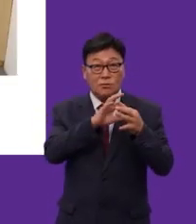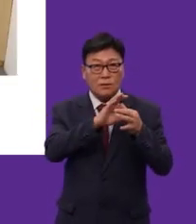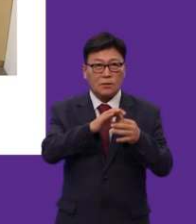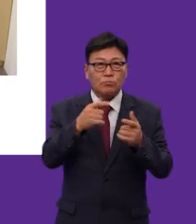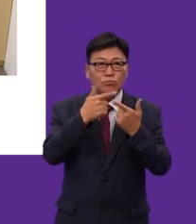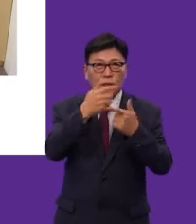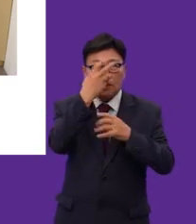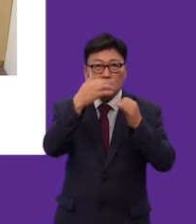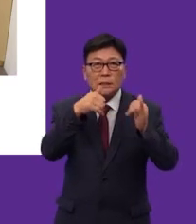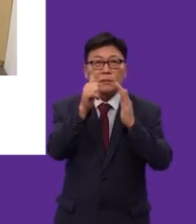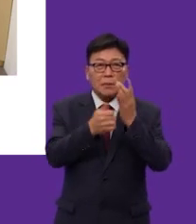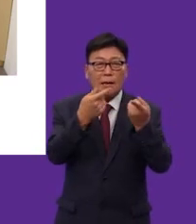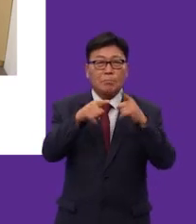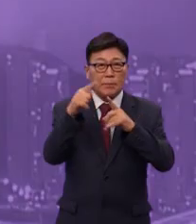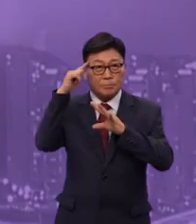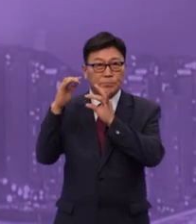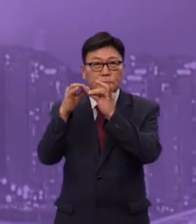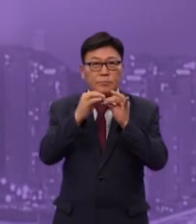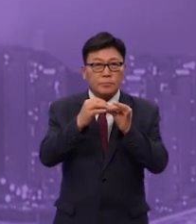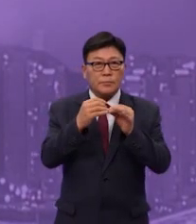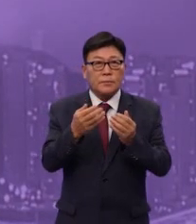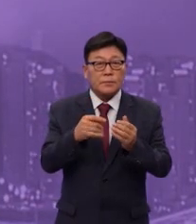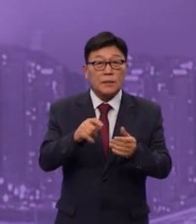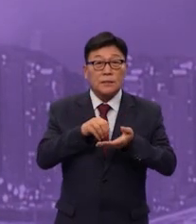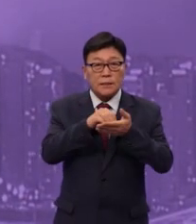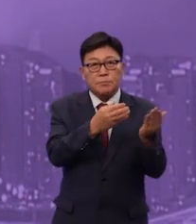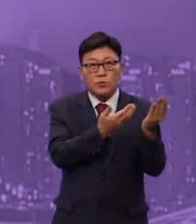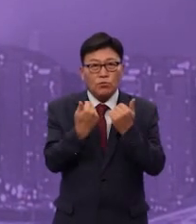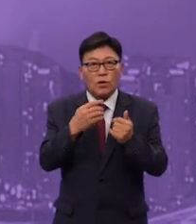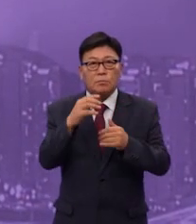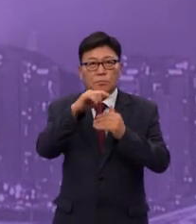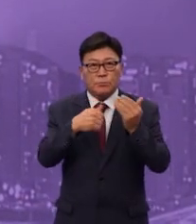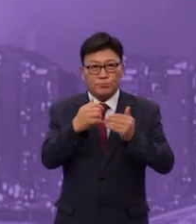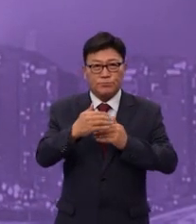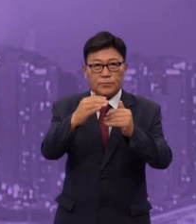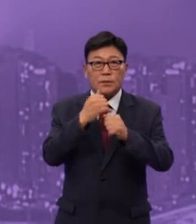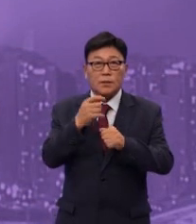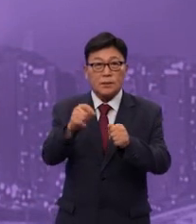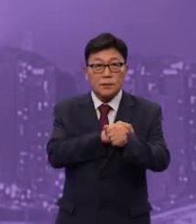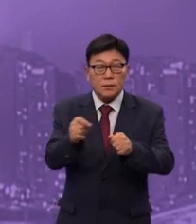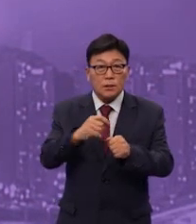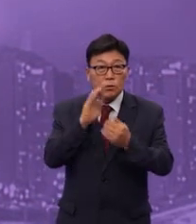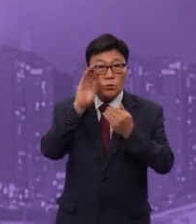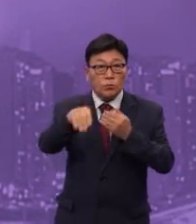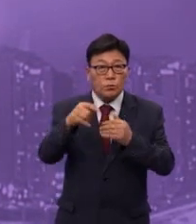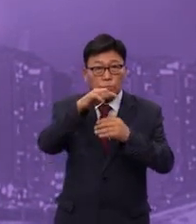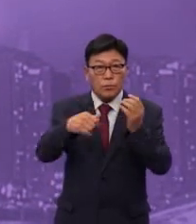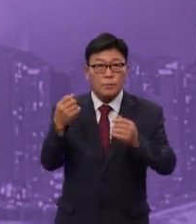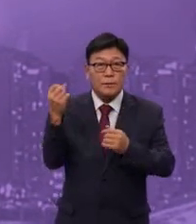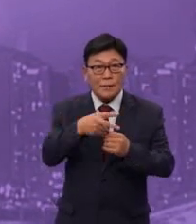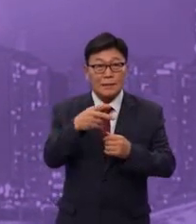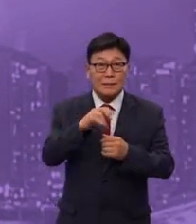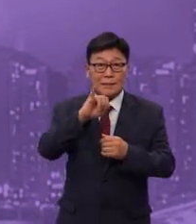부산 청년들의 실패를 함께 공감하고 참여를 유도하는 프로그램을 진행하였습니다. 특히 후속 프로그램 다시